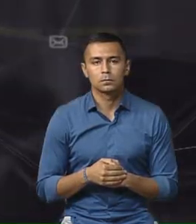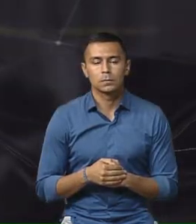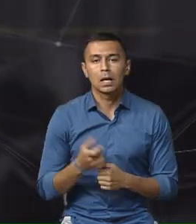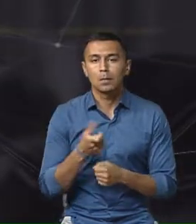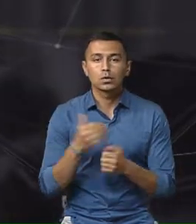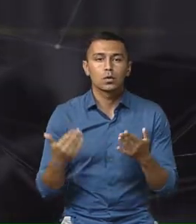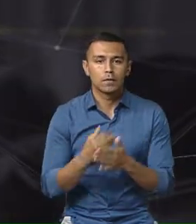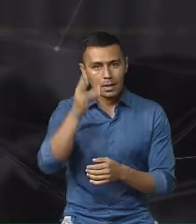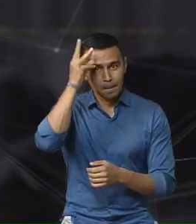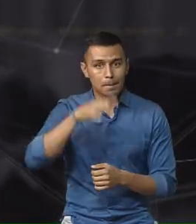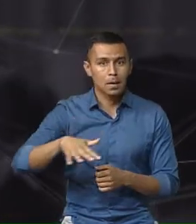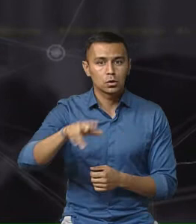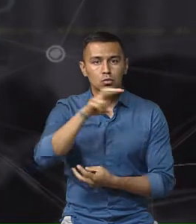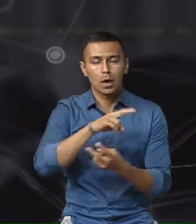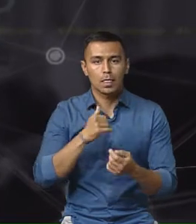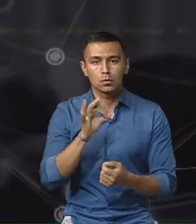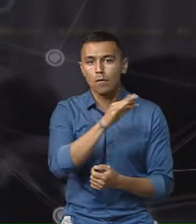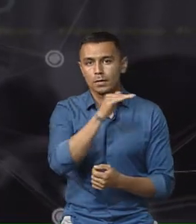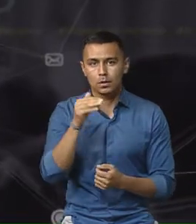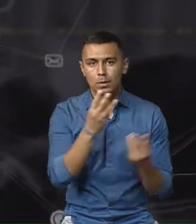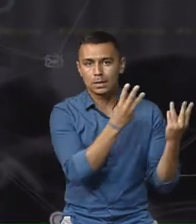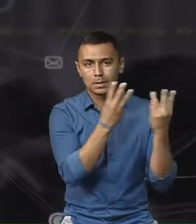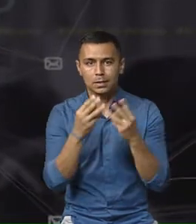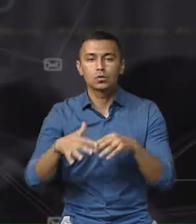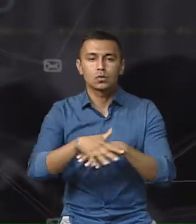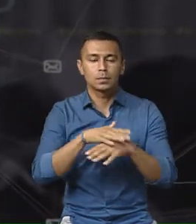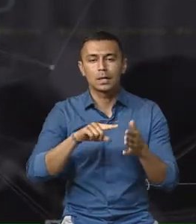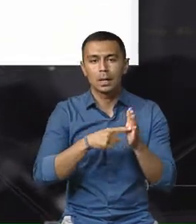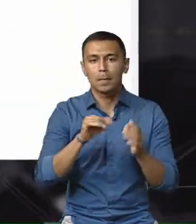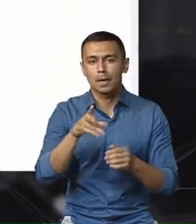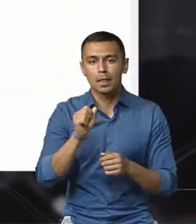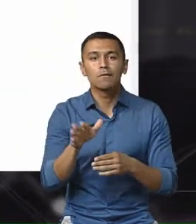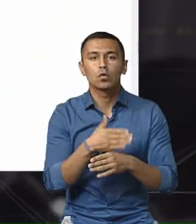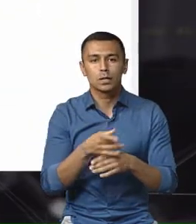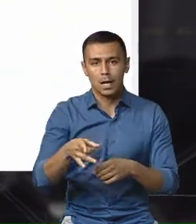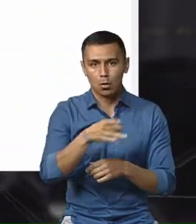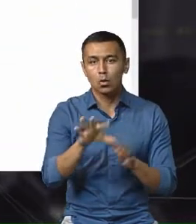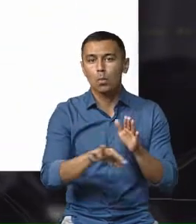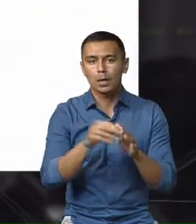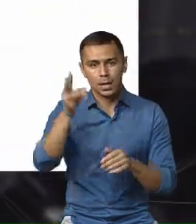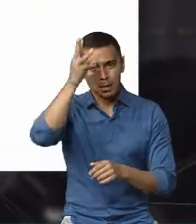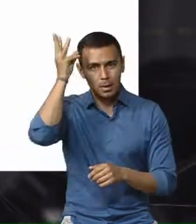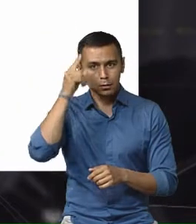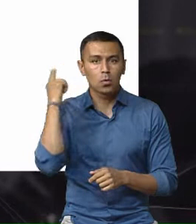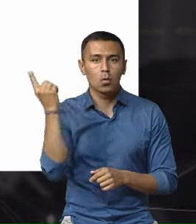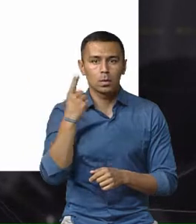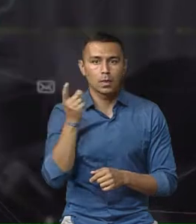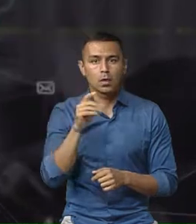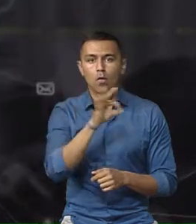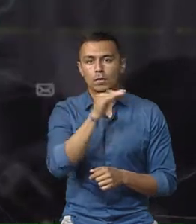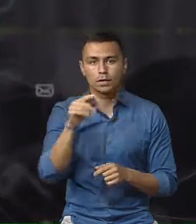Більше новин Хмельниччини шукайте на нашому офіційному сайті «Суспільне.Медіа», де у розділі «Регіони» обирайте Хмельницьку область, та на